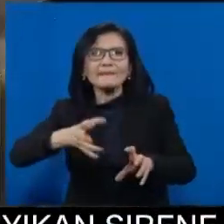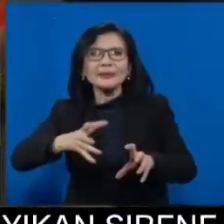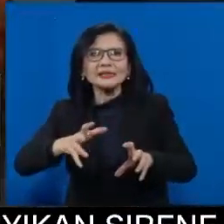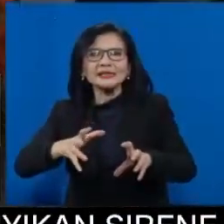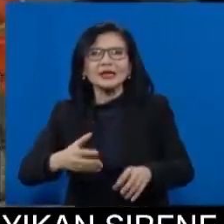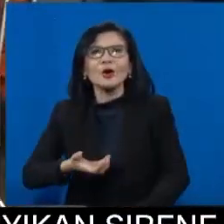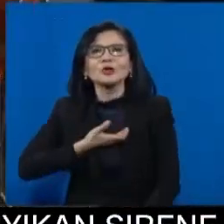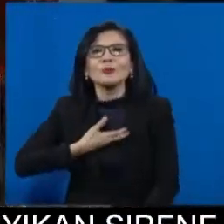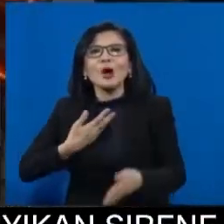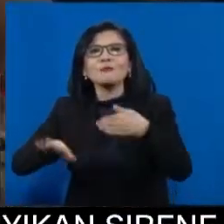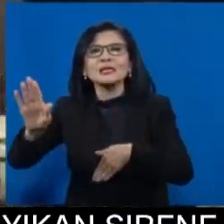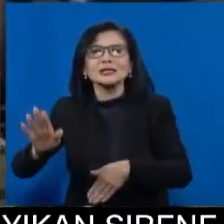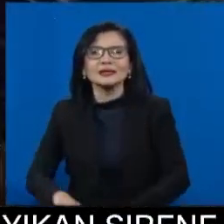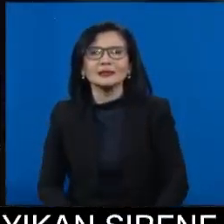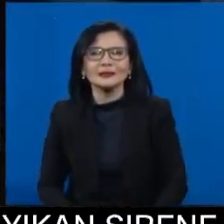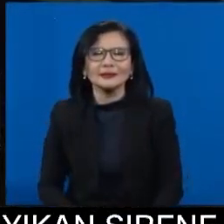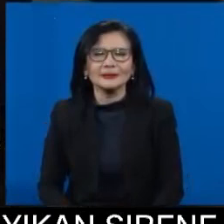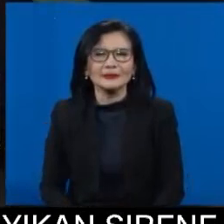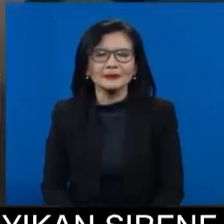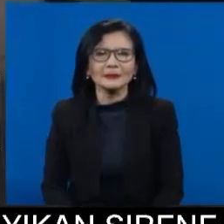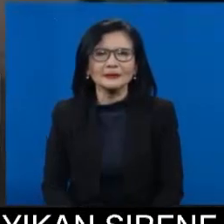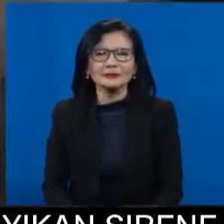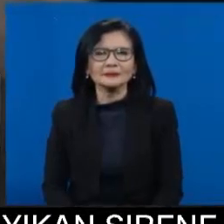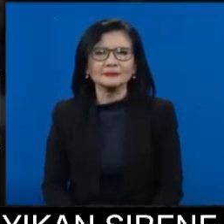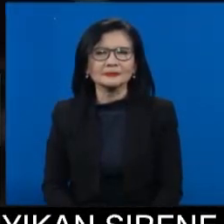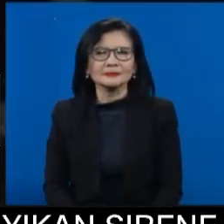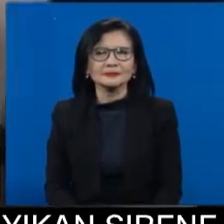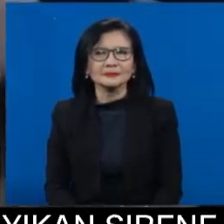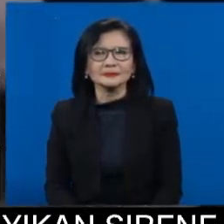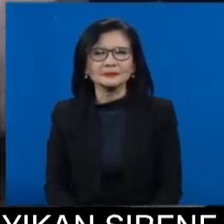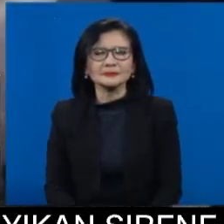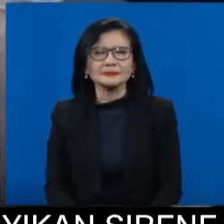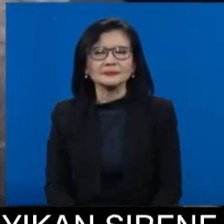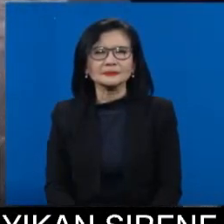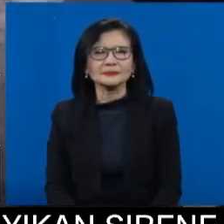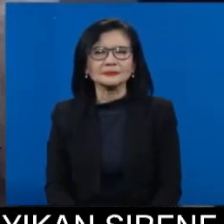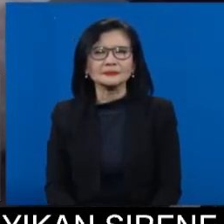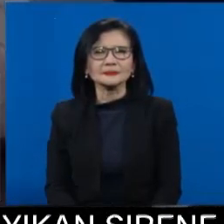ia hendak pergi ke warung. Tim Liputan CNN Indonesia.